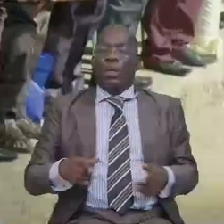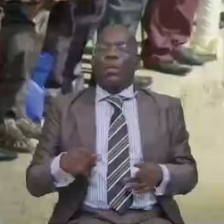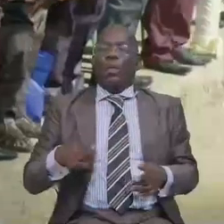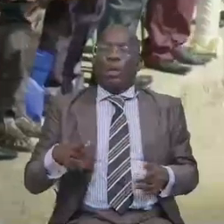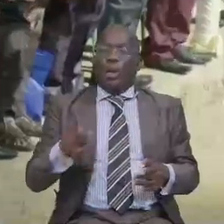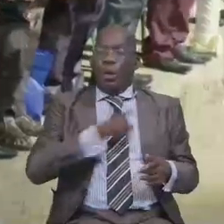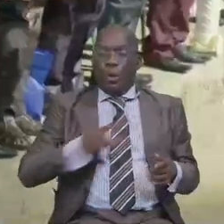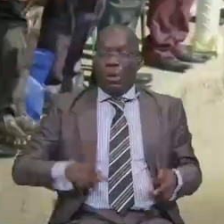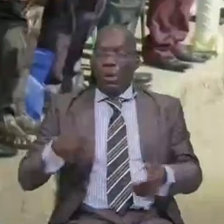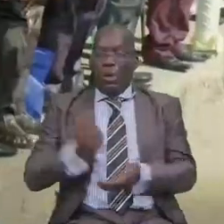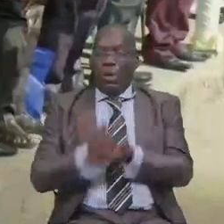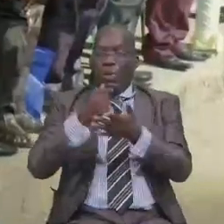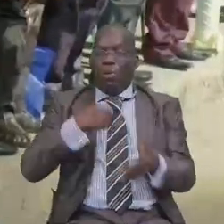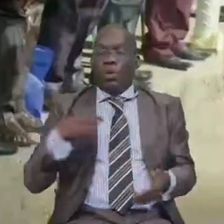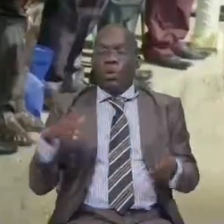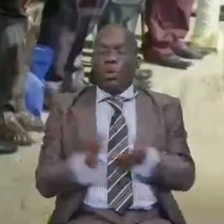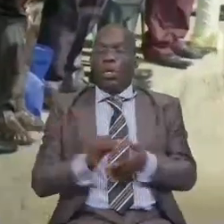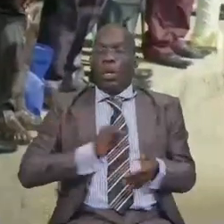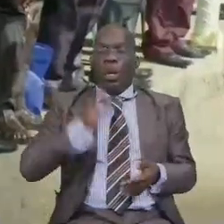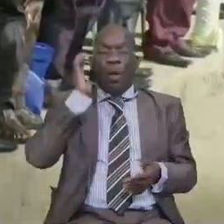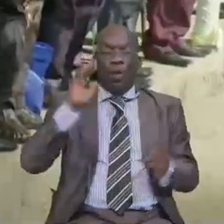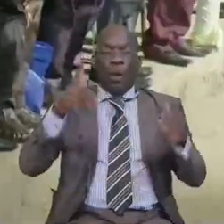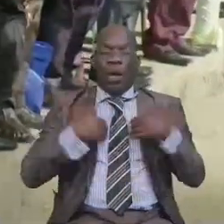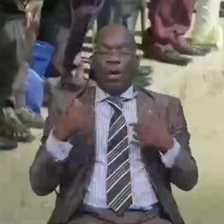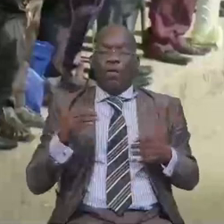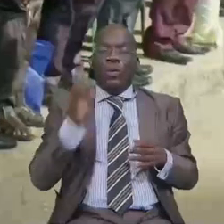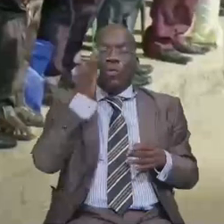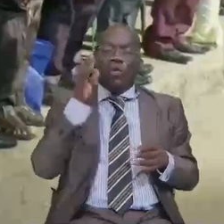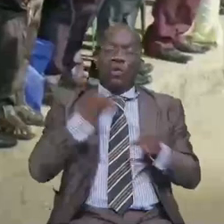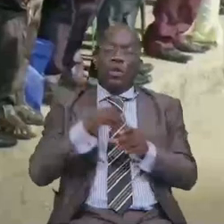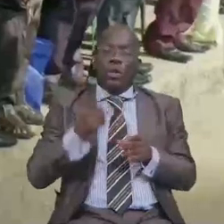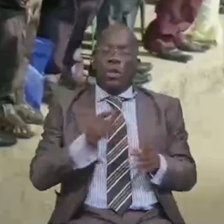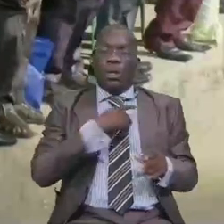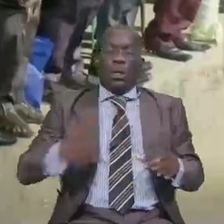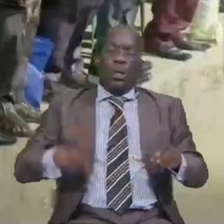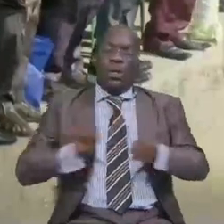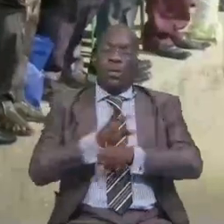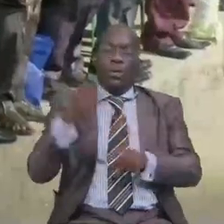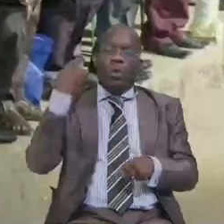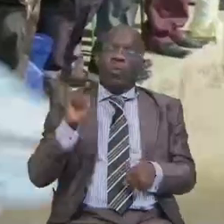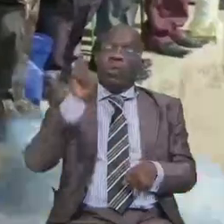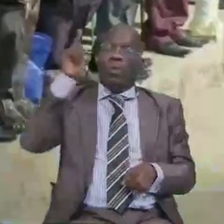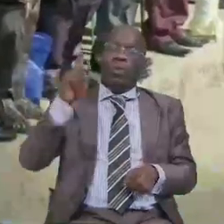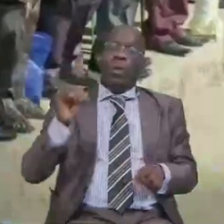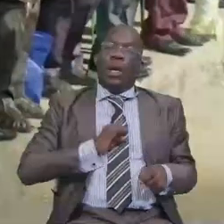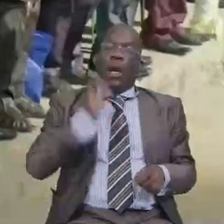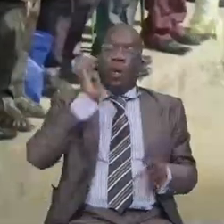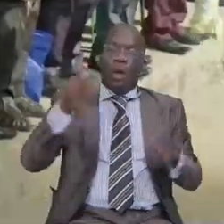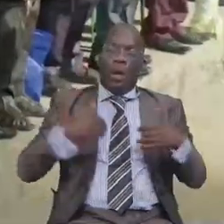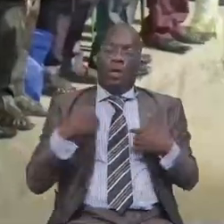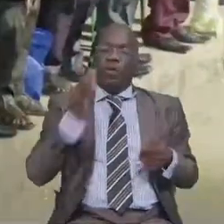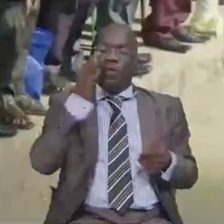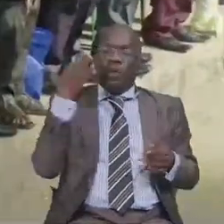aide-moi pour que je porte des fruits dans le royaume pour toi. Je vais porter des fruits des